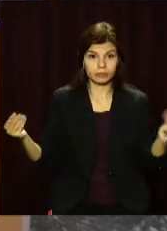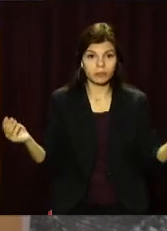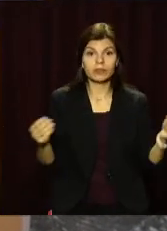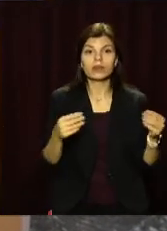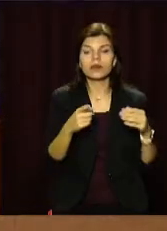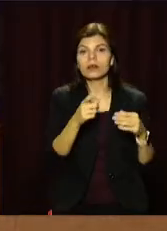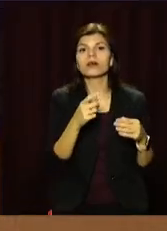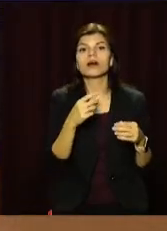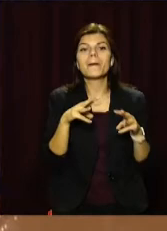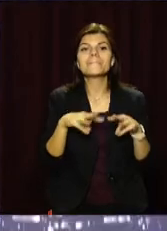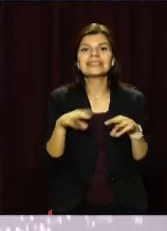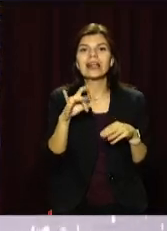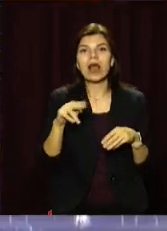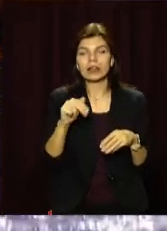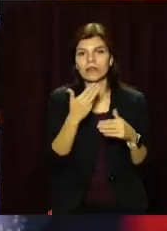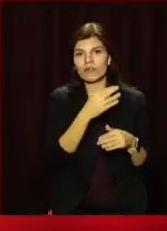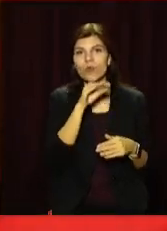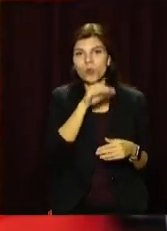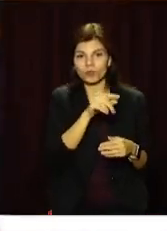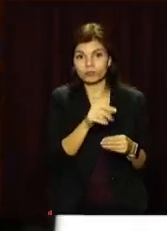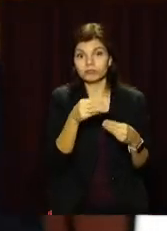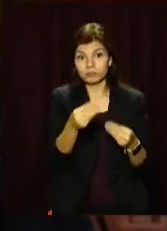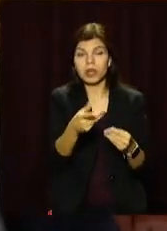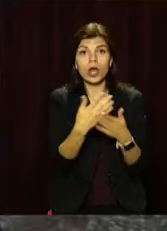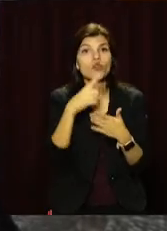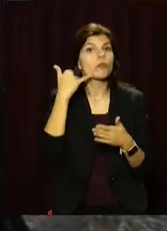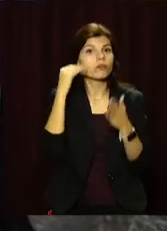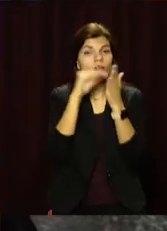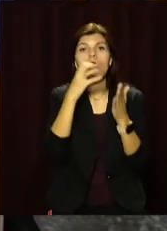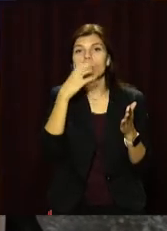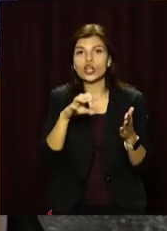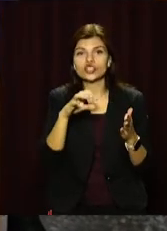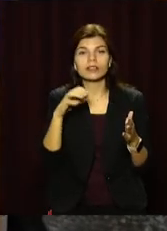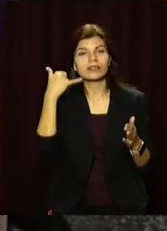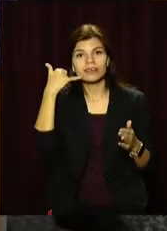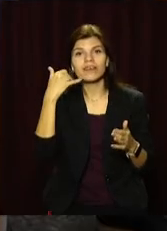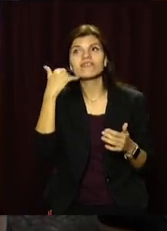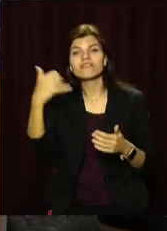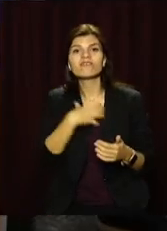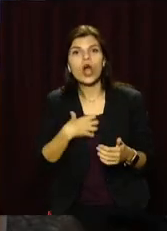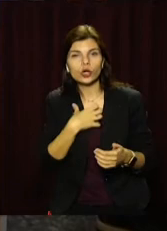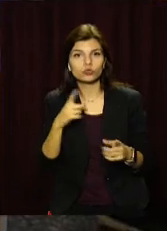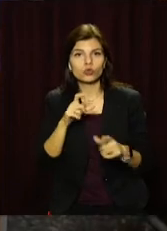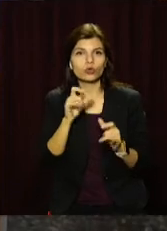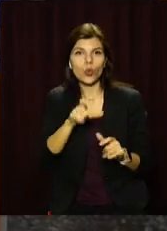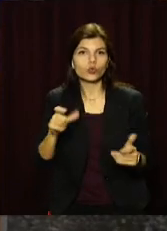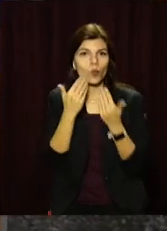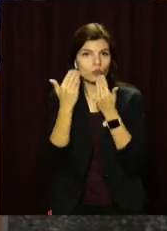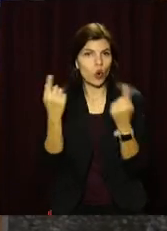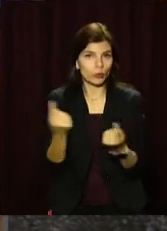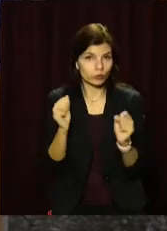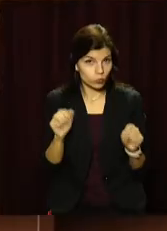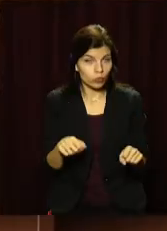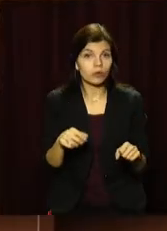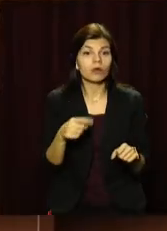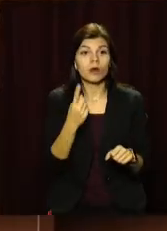профільному департаменті міськради. Зокрема, там є номери телефонів гарячої лінії міськради для звернень громадян. Першочергово